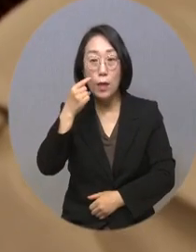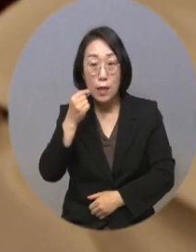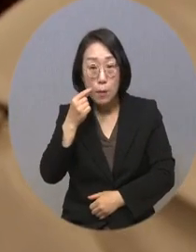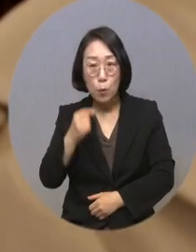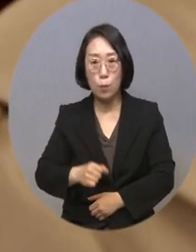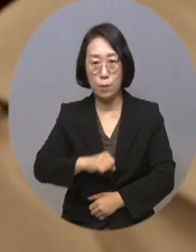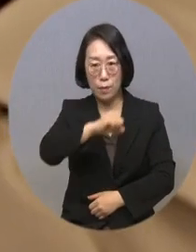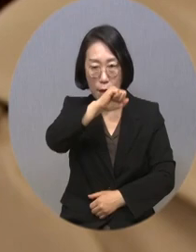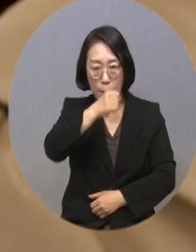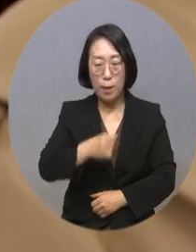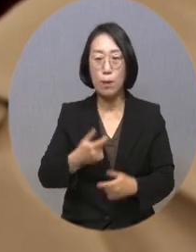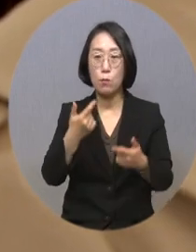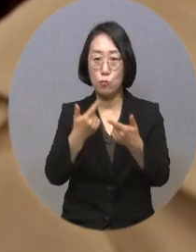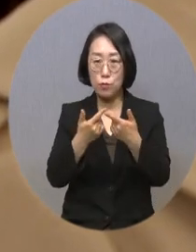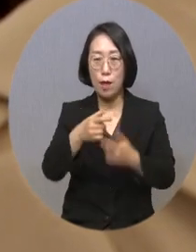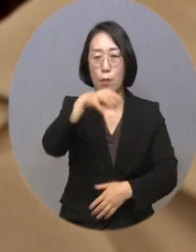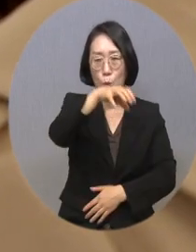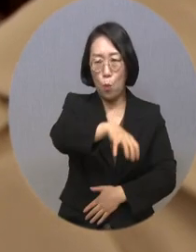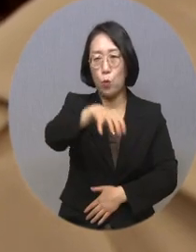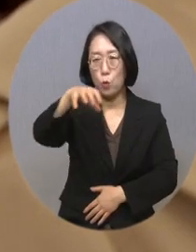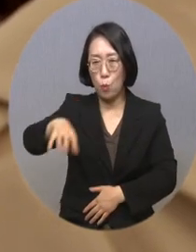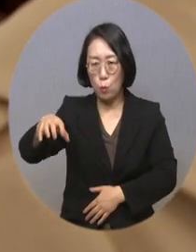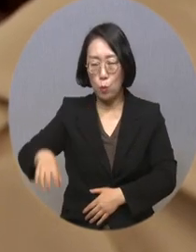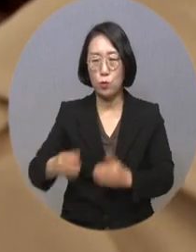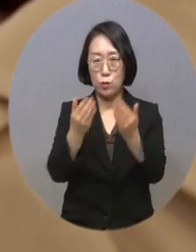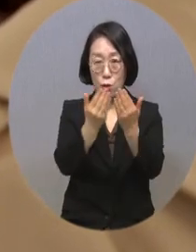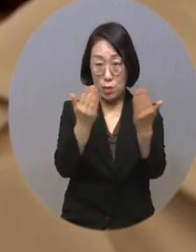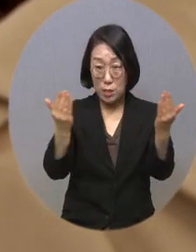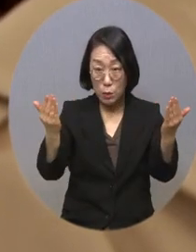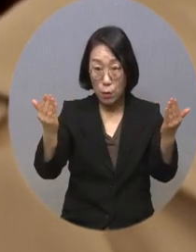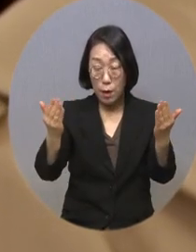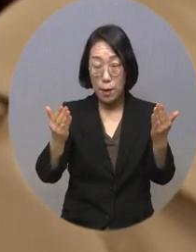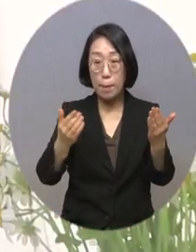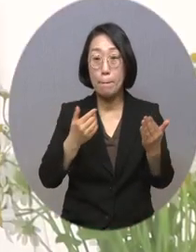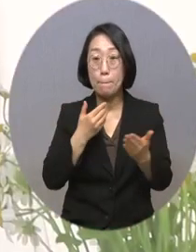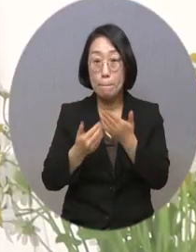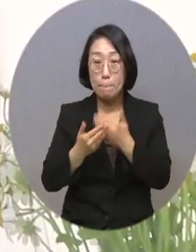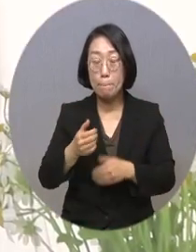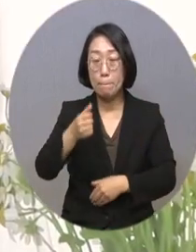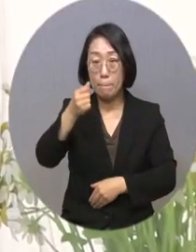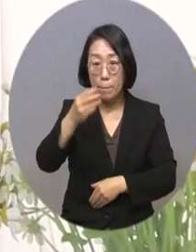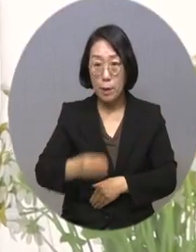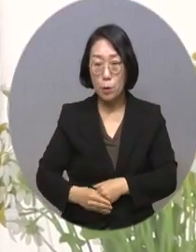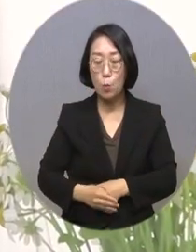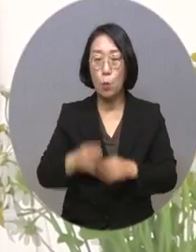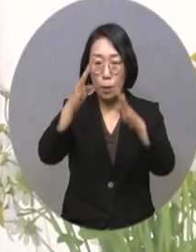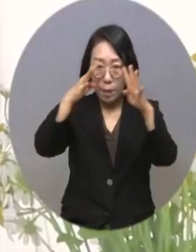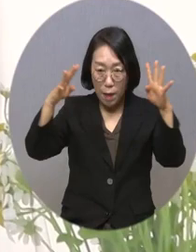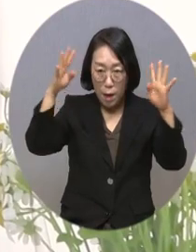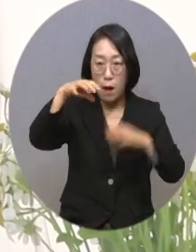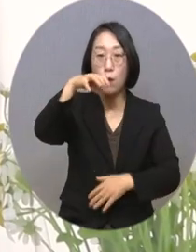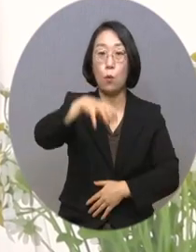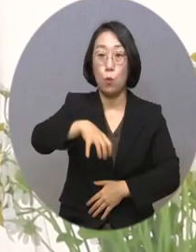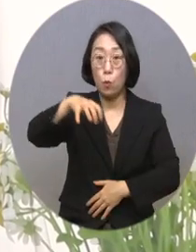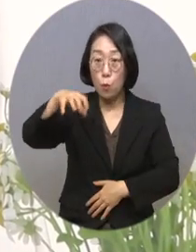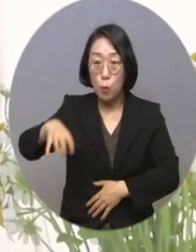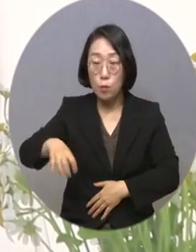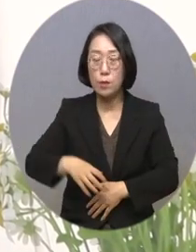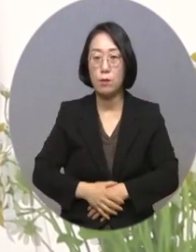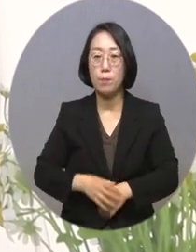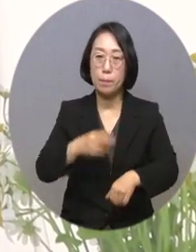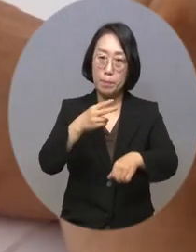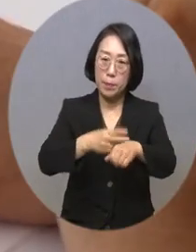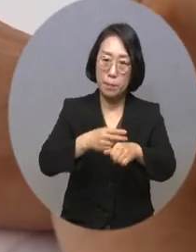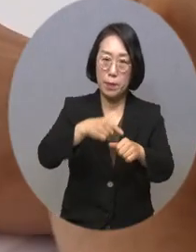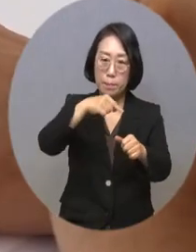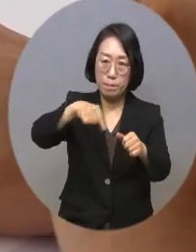타이페이, 부산 등 국내외에서 활발한 작품 활동과 함께 백제 예술대, 순천대학교, 동신대학교 등